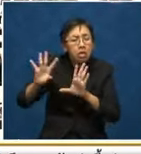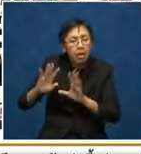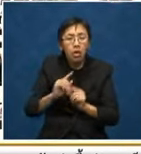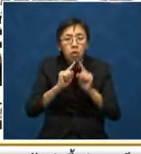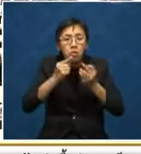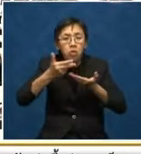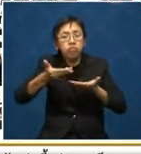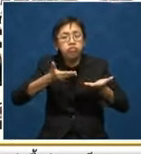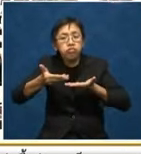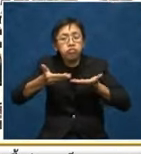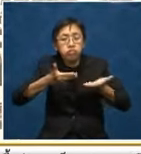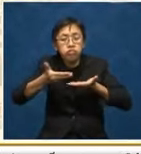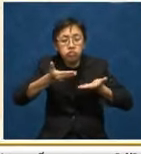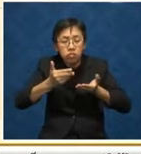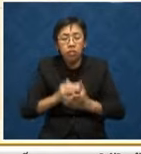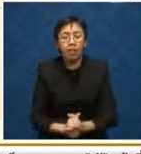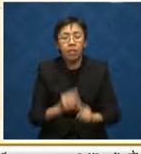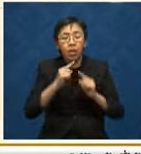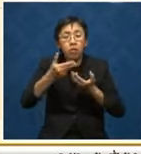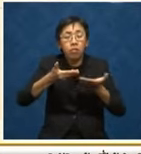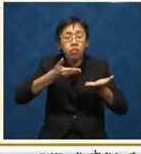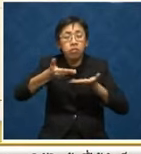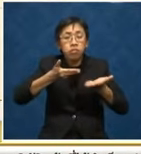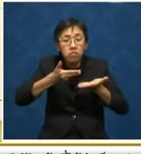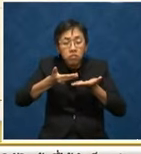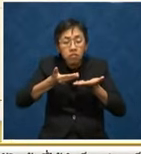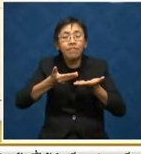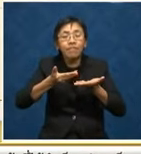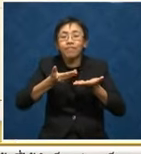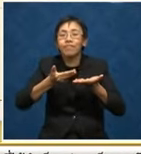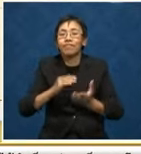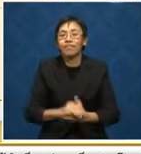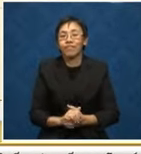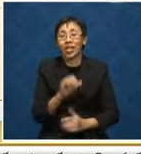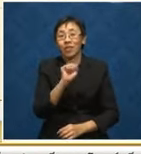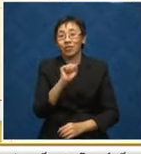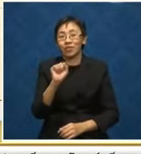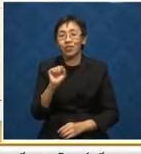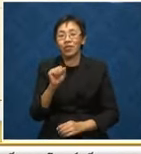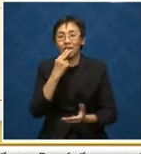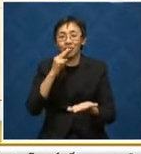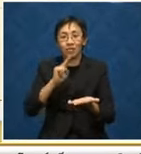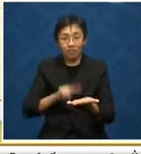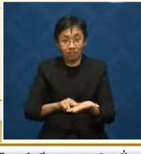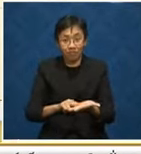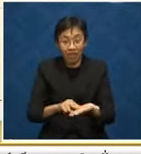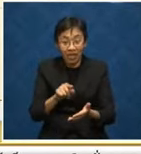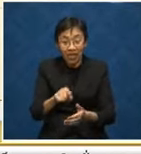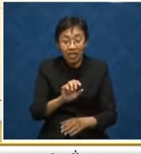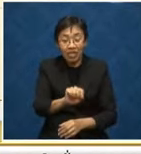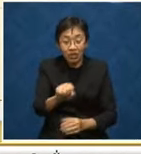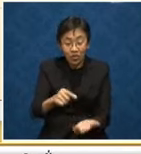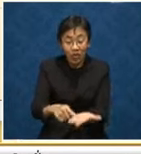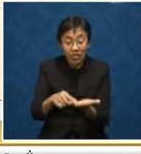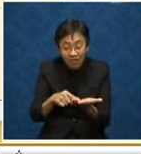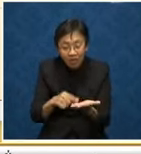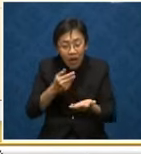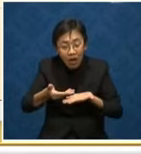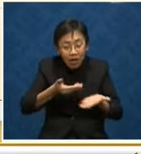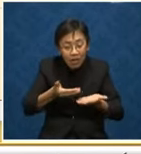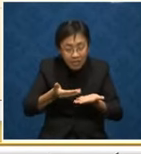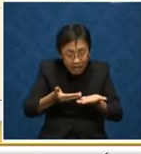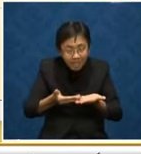ารือด้วยปากเปล่าทางสภานะครับก็จะทำหนังสือสิ่งที่ท่านหารือนะครับไป